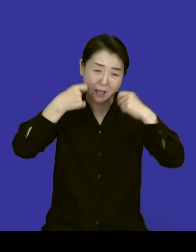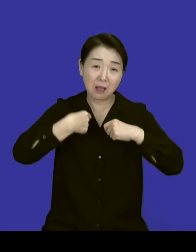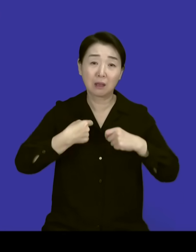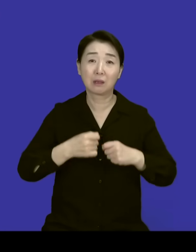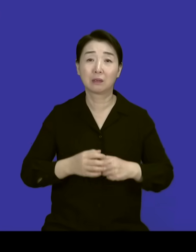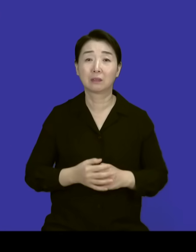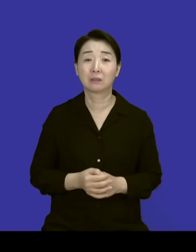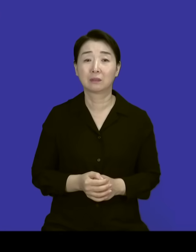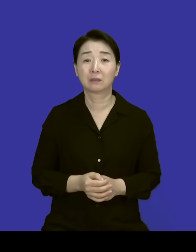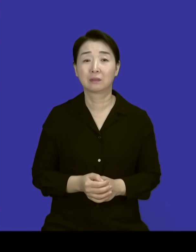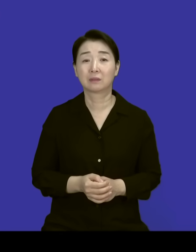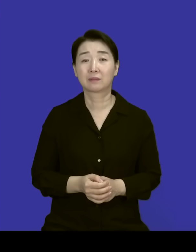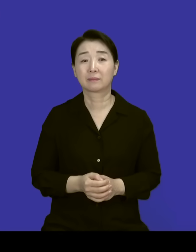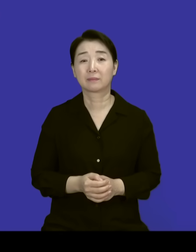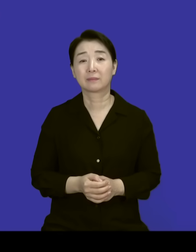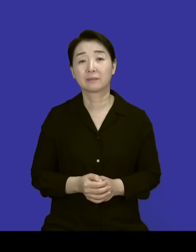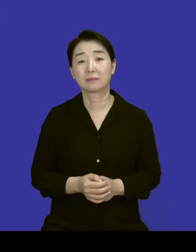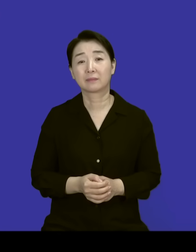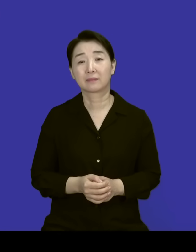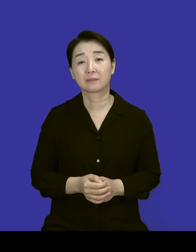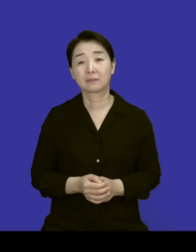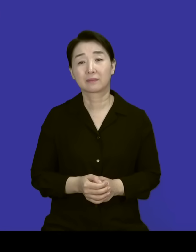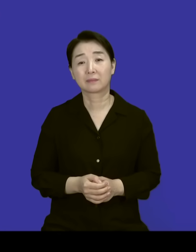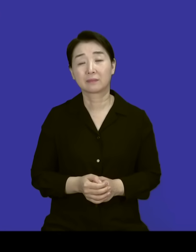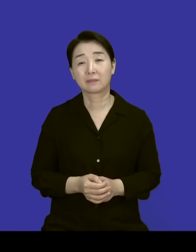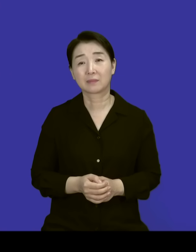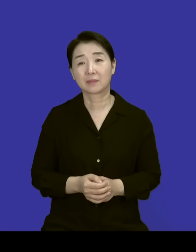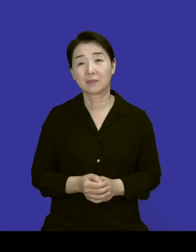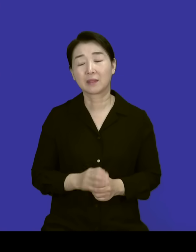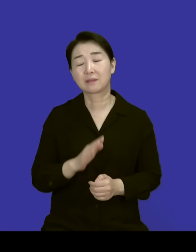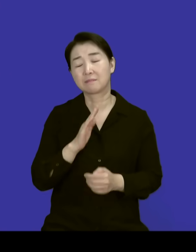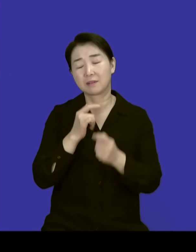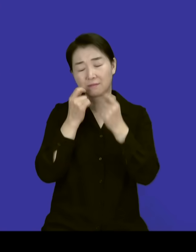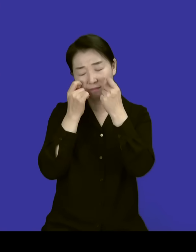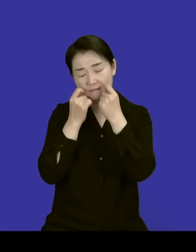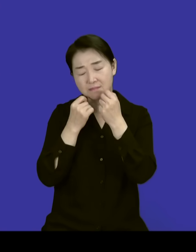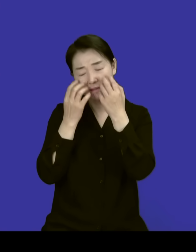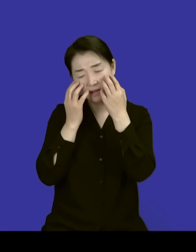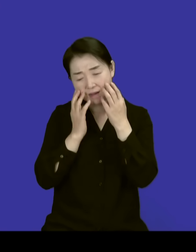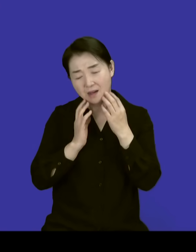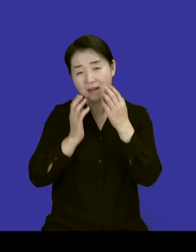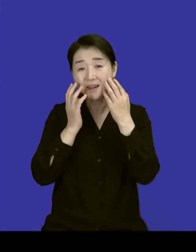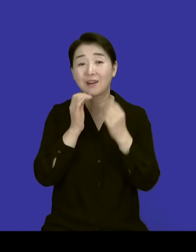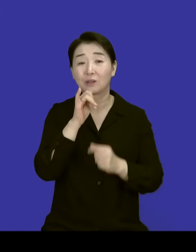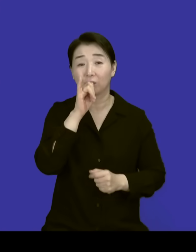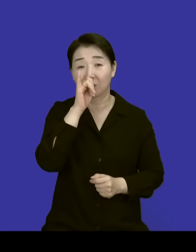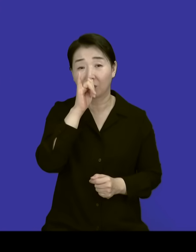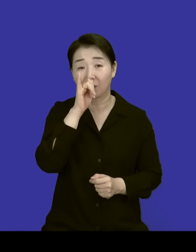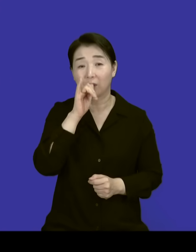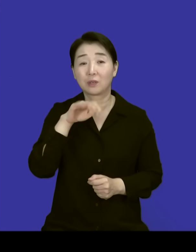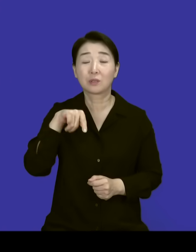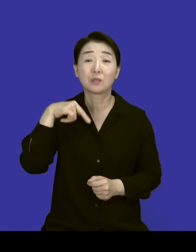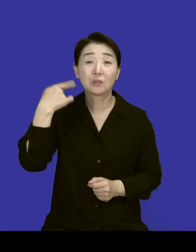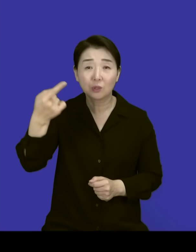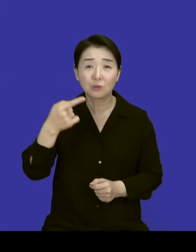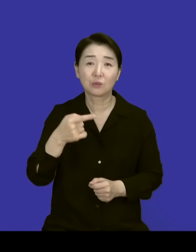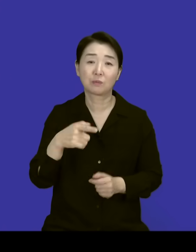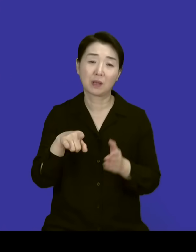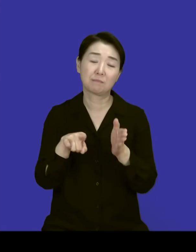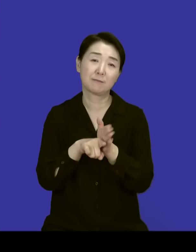못 나오고 그렇게 눈물을 많이 흘렸던 것 같아요. 그러고 나서부터 이제 완전 신실하게 좀 변하기